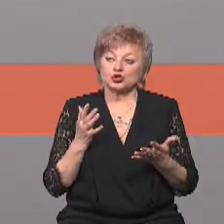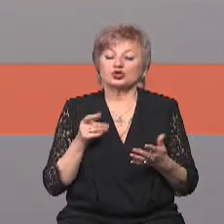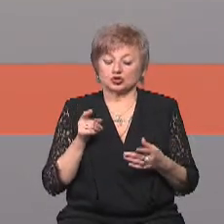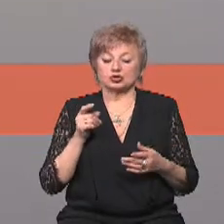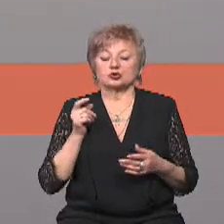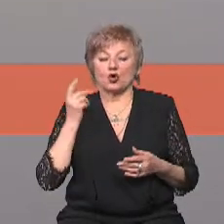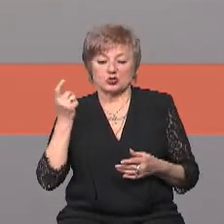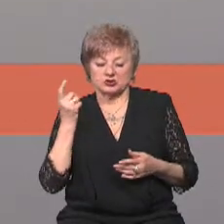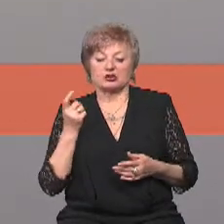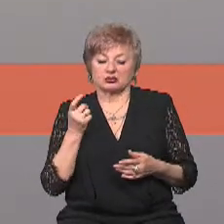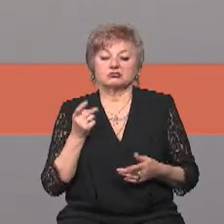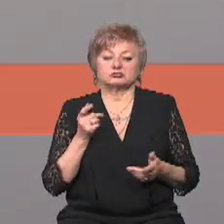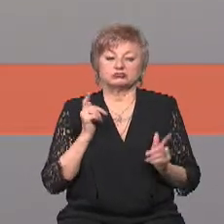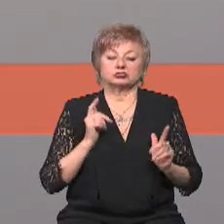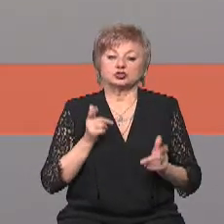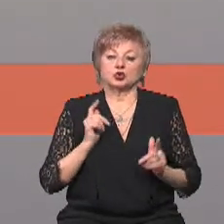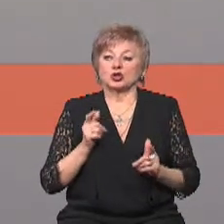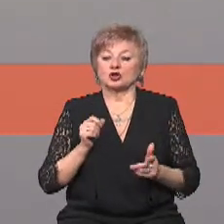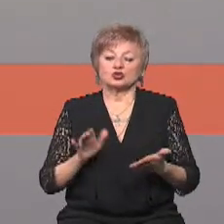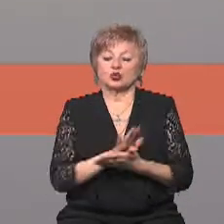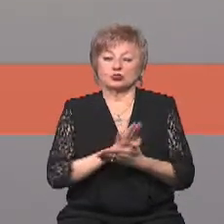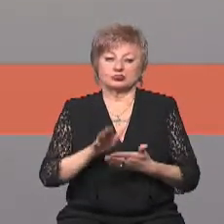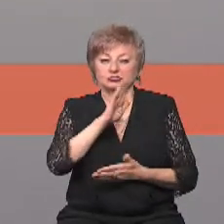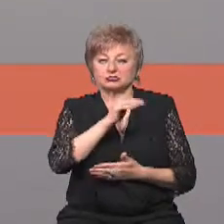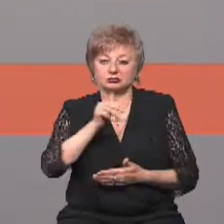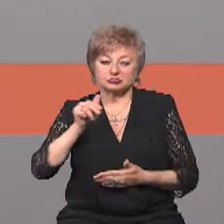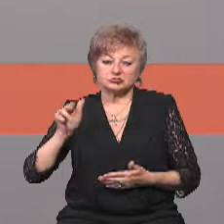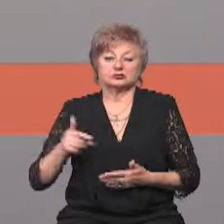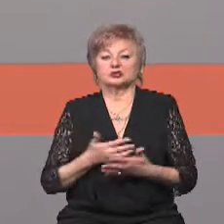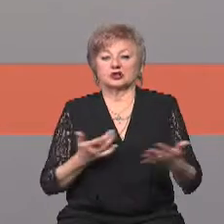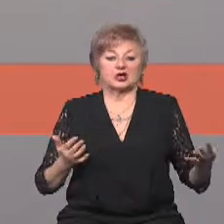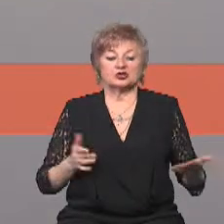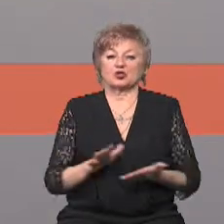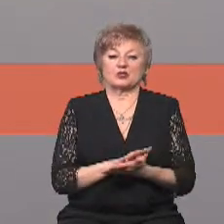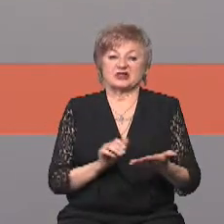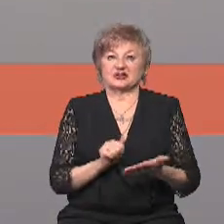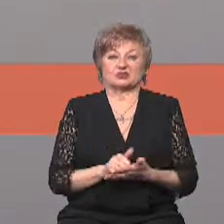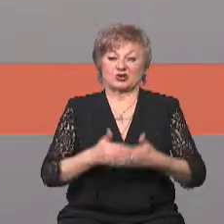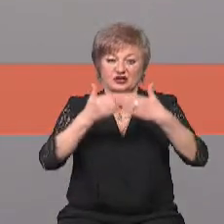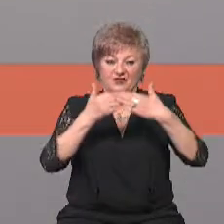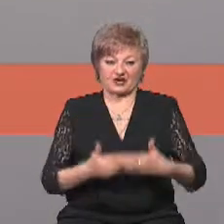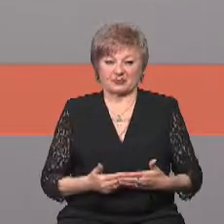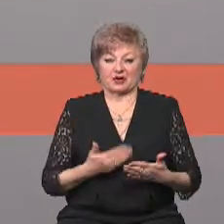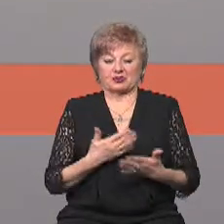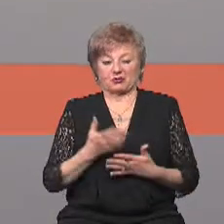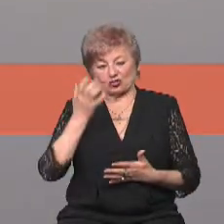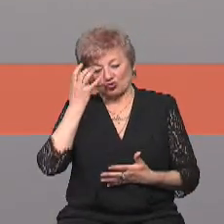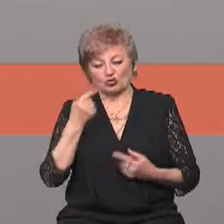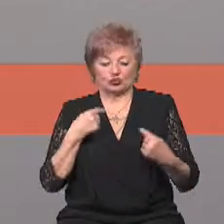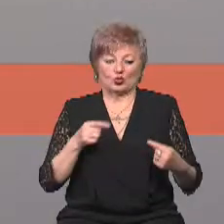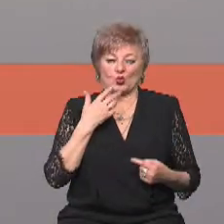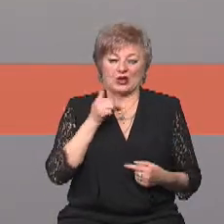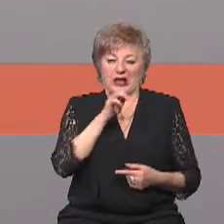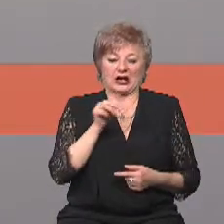нормально ставляться, на наше прохання, щоб вони прибрали цей напис, щоб, ну, по-перше, ми їм не псували фасад, не замальовували там якоюсь іншою